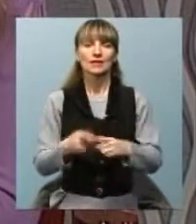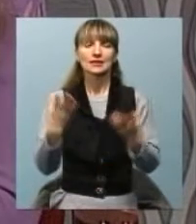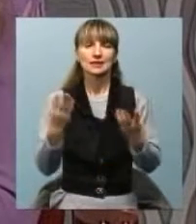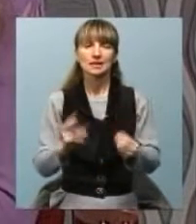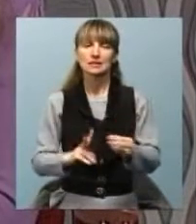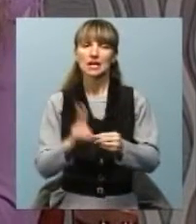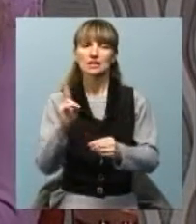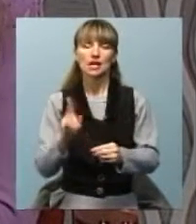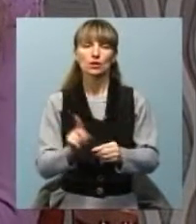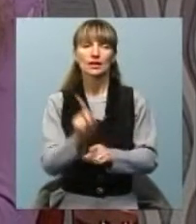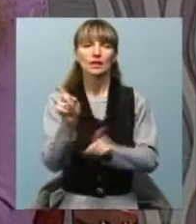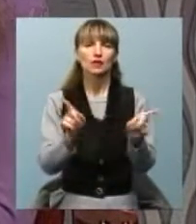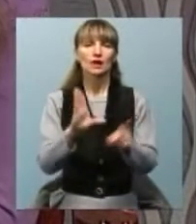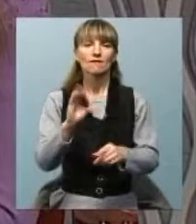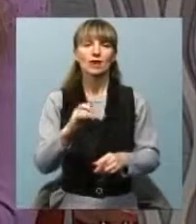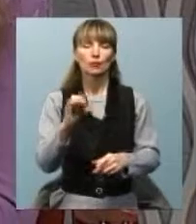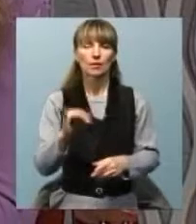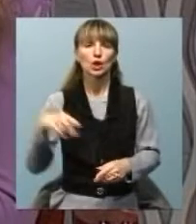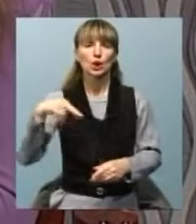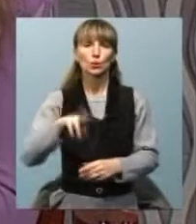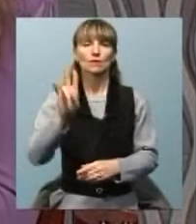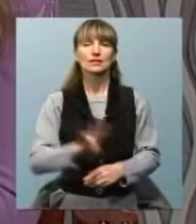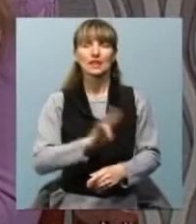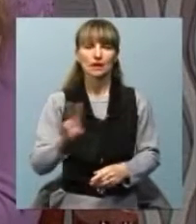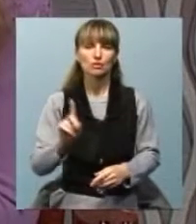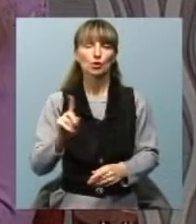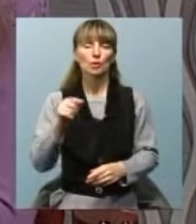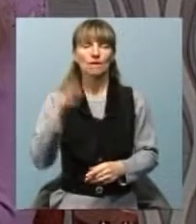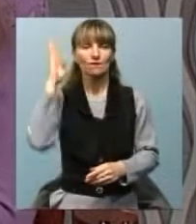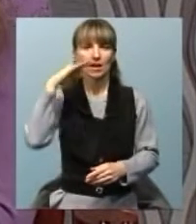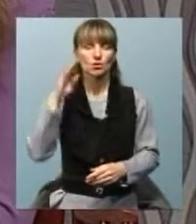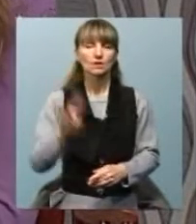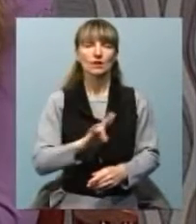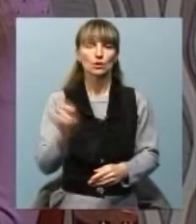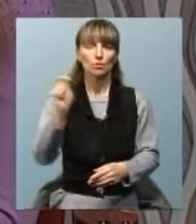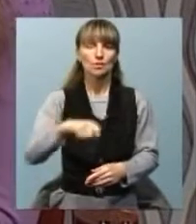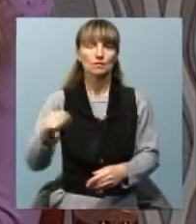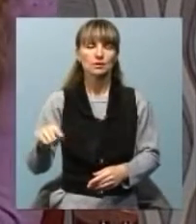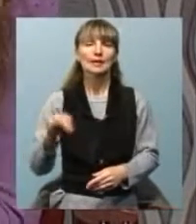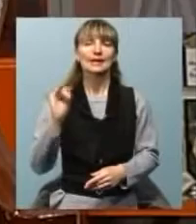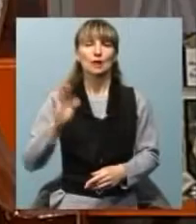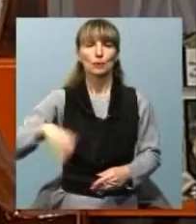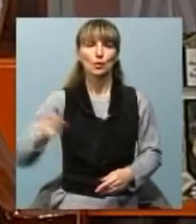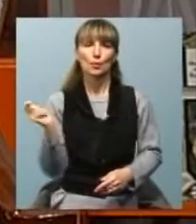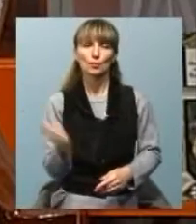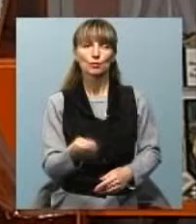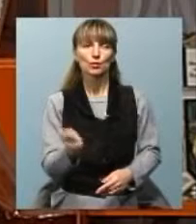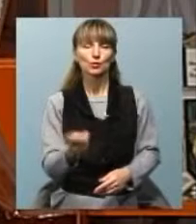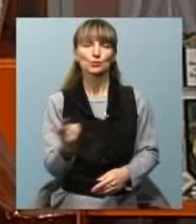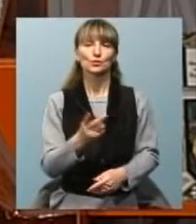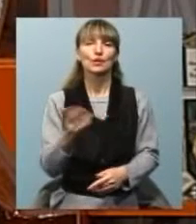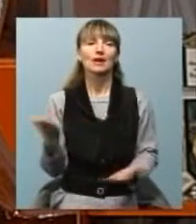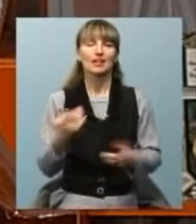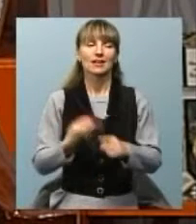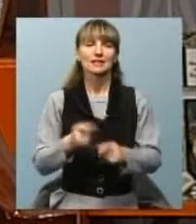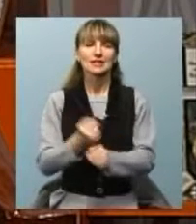гілочки верби і йдуть до церкви її освячувати. Ну а потім цією вербою, власне, б'ють і один одного. До речі, Ярославе, а як це